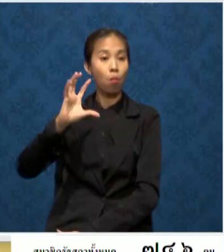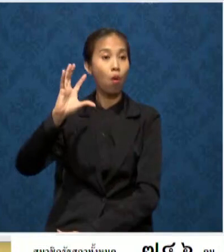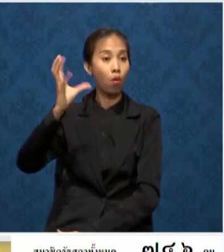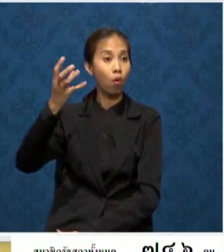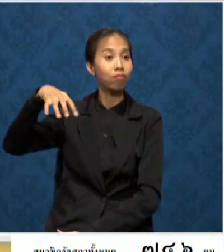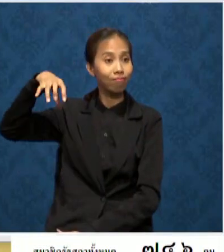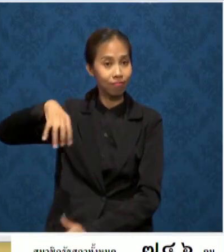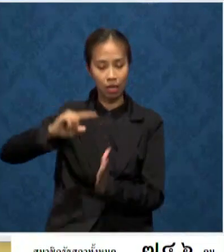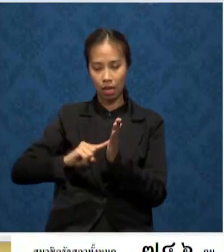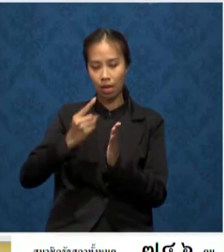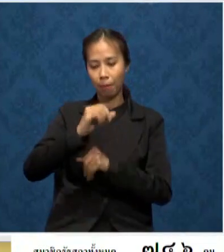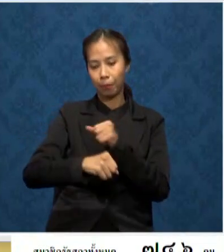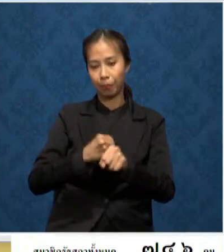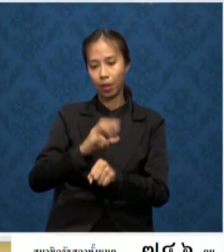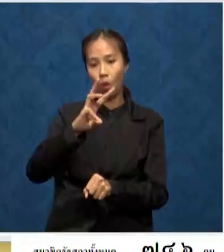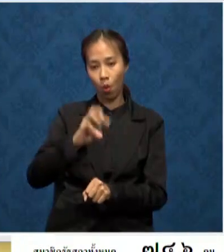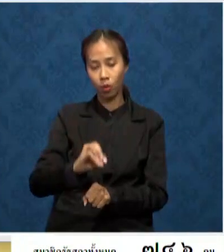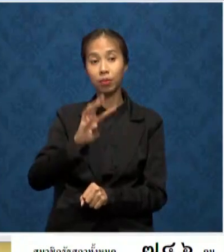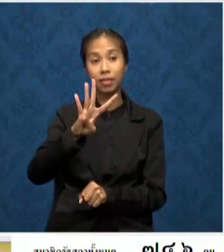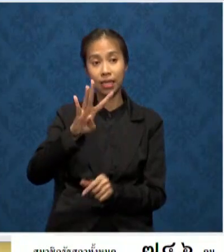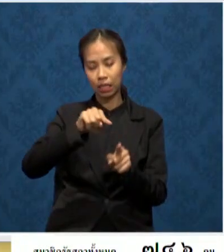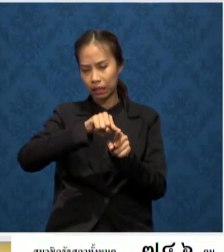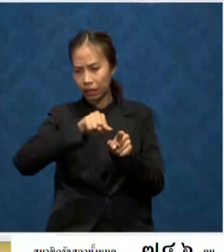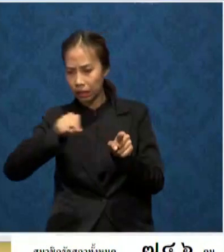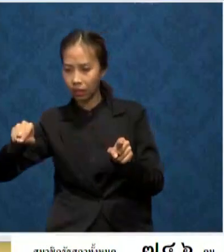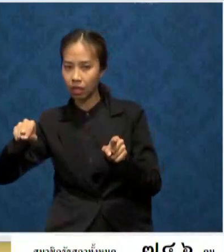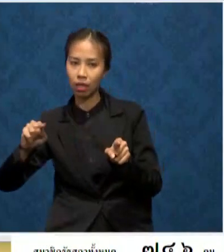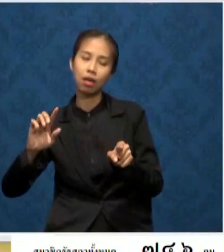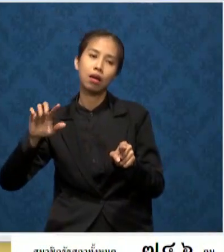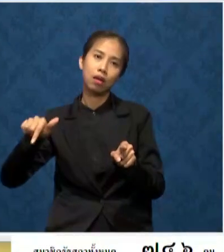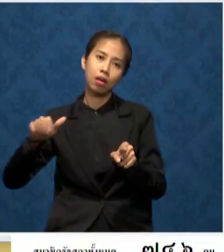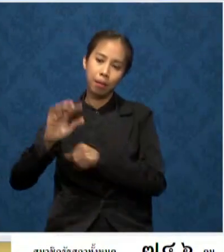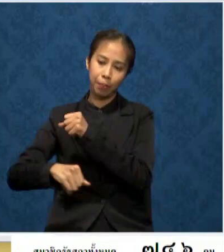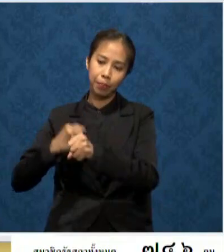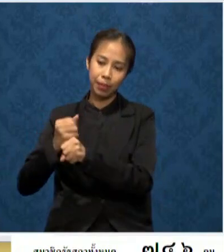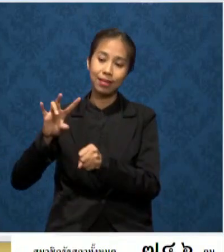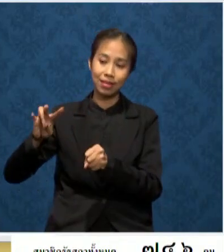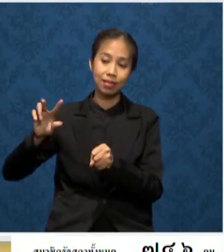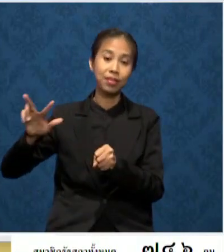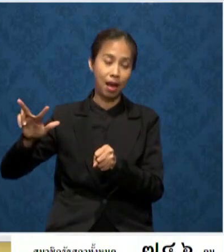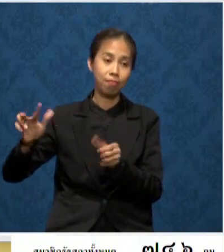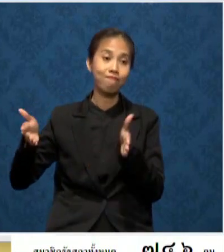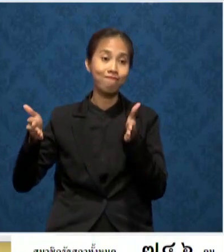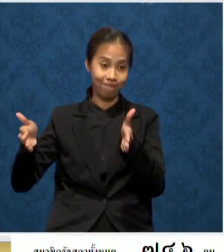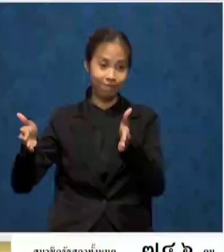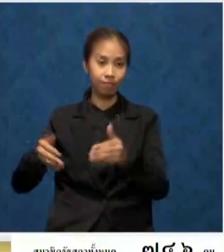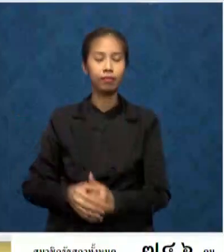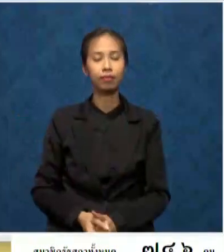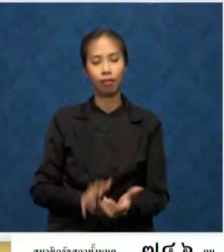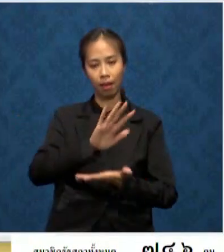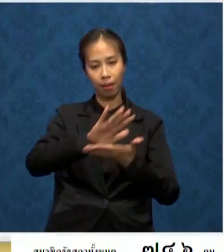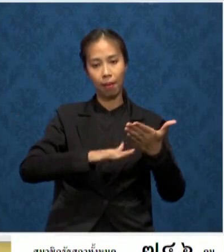ที่ปี 2,564 ไปสนสุดที่ปี 2,573สำหรบยุธศัต